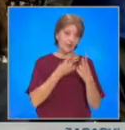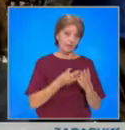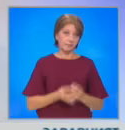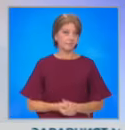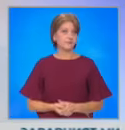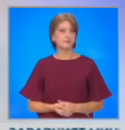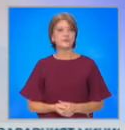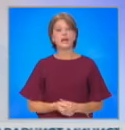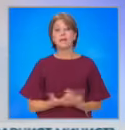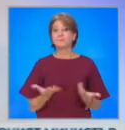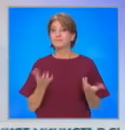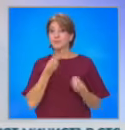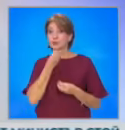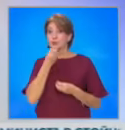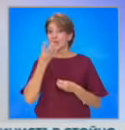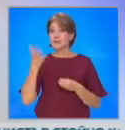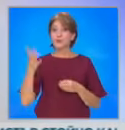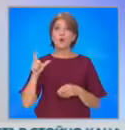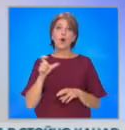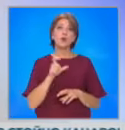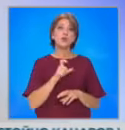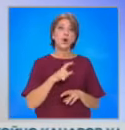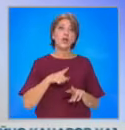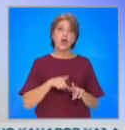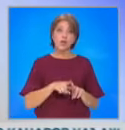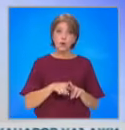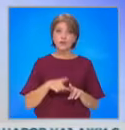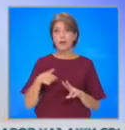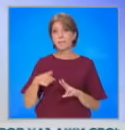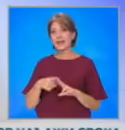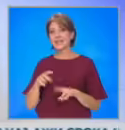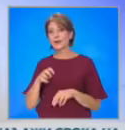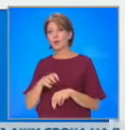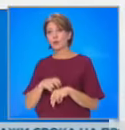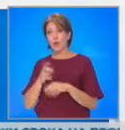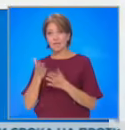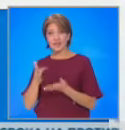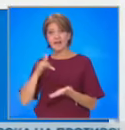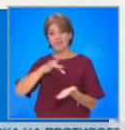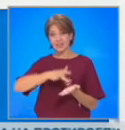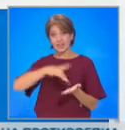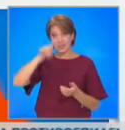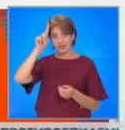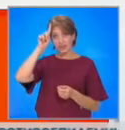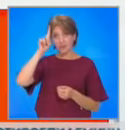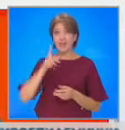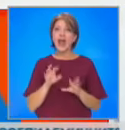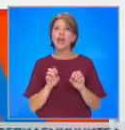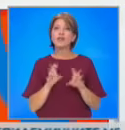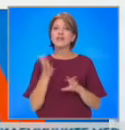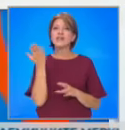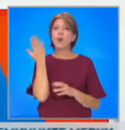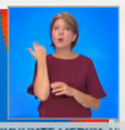нас. Невероятните Соня Йончева и Пласидо Доминго. Информация на Айше Сали от техния концерт в центъра на София. Към новините